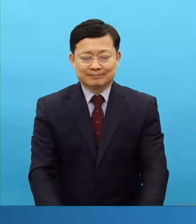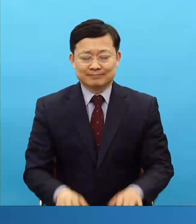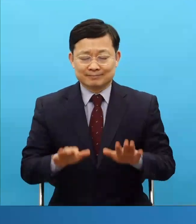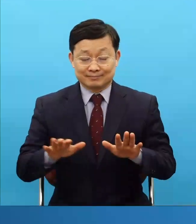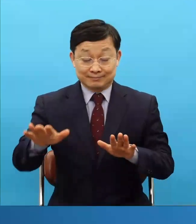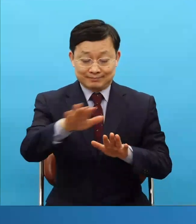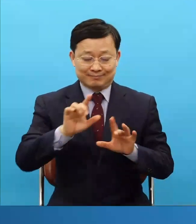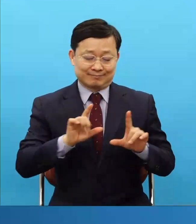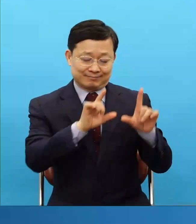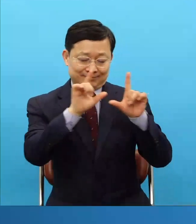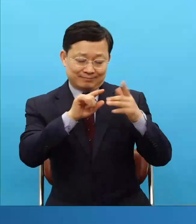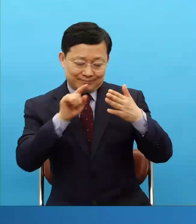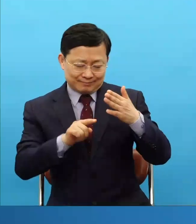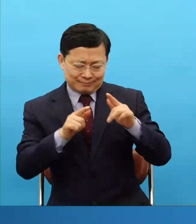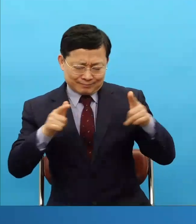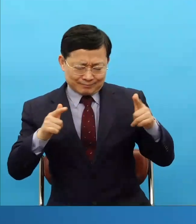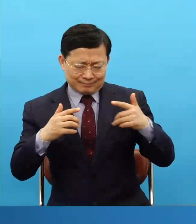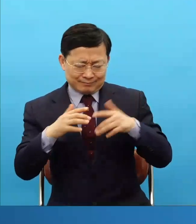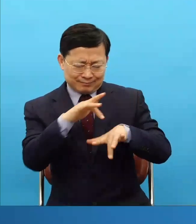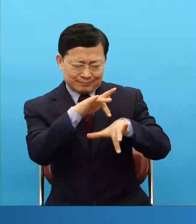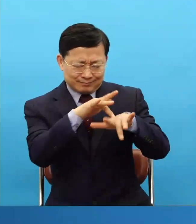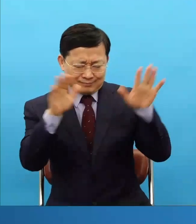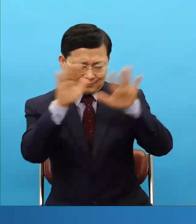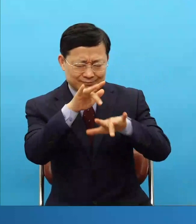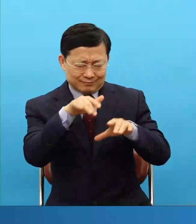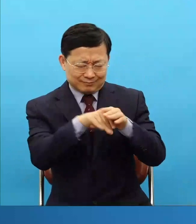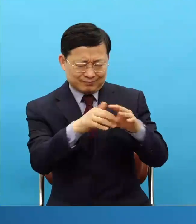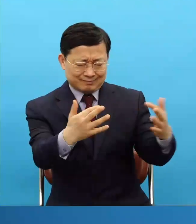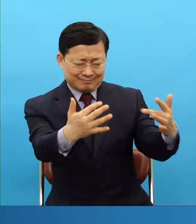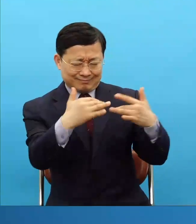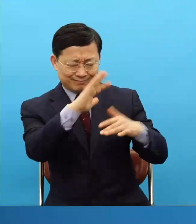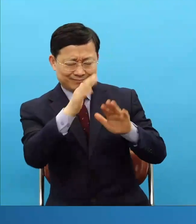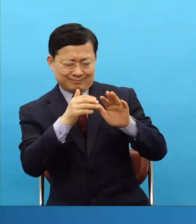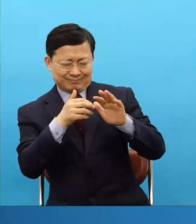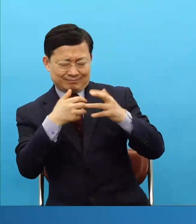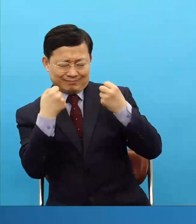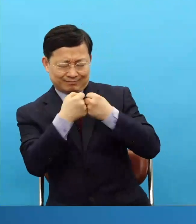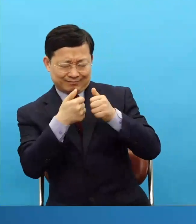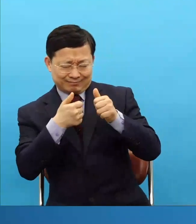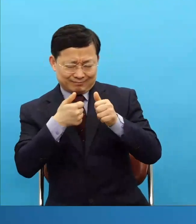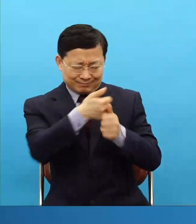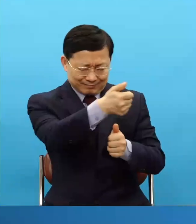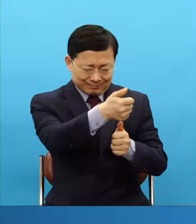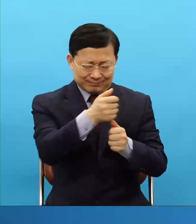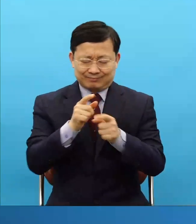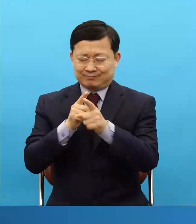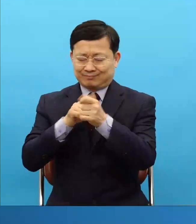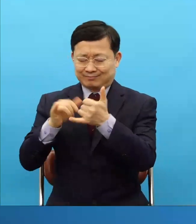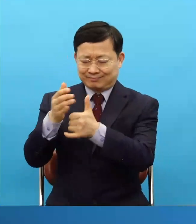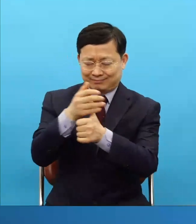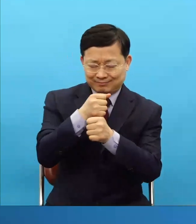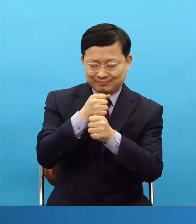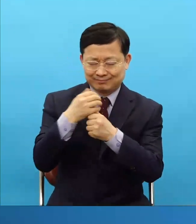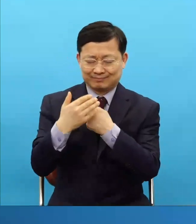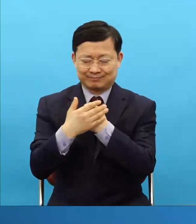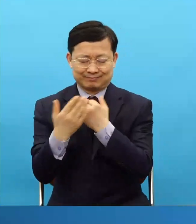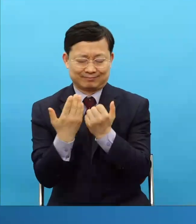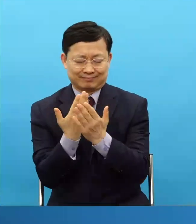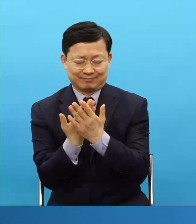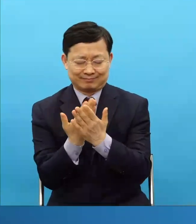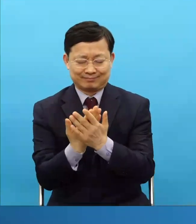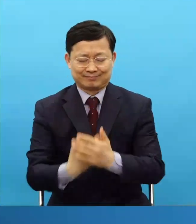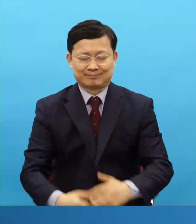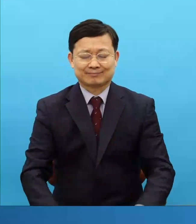우리의 삶 속에 있는 흑암 문화에 도전하도록 언약을 붙잡게 해주세요. Let us grab hold onto the covenant and challenge against